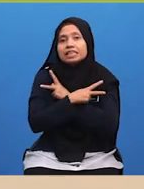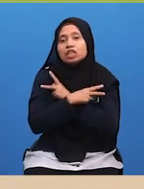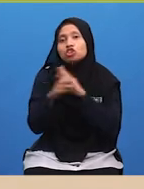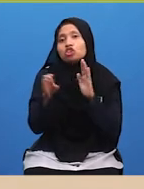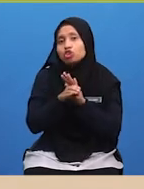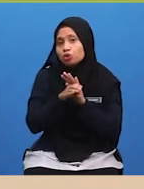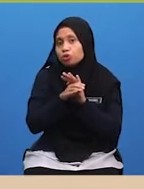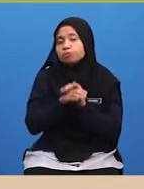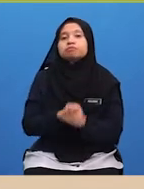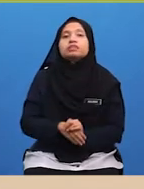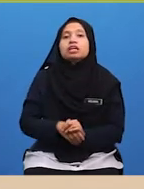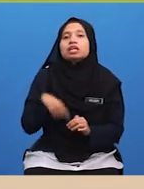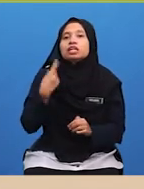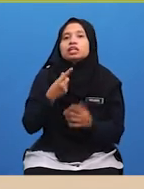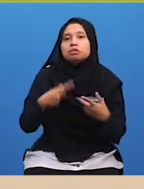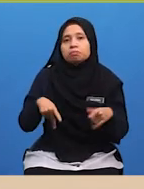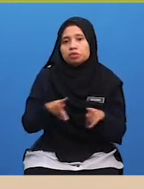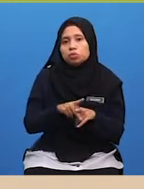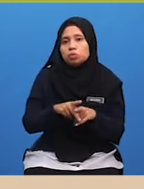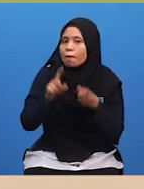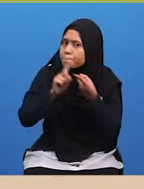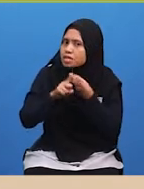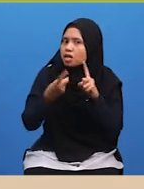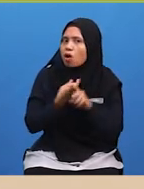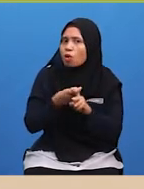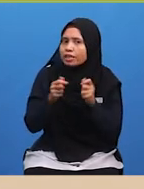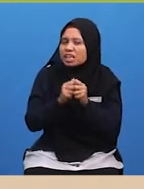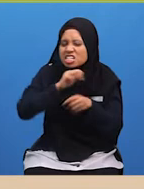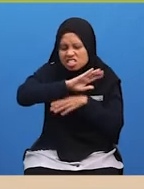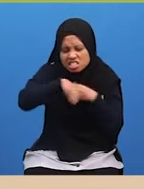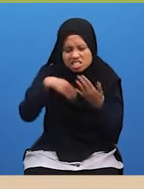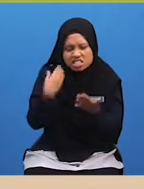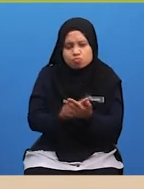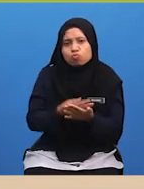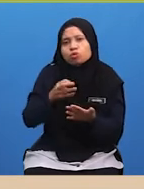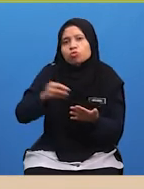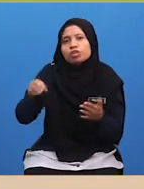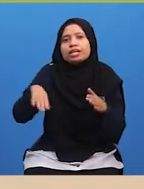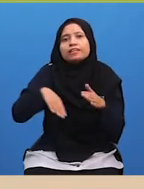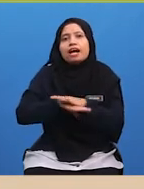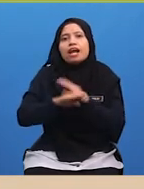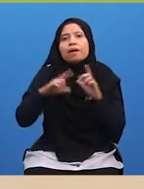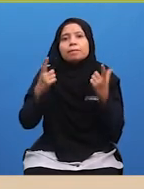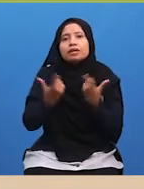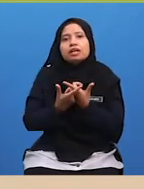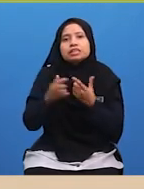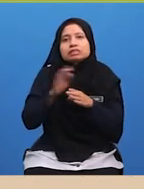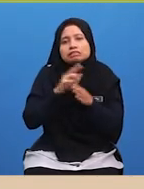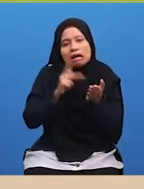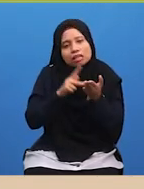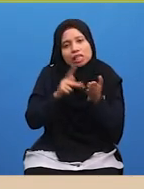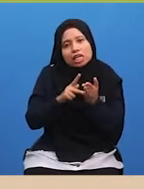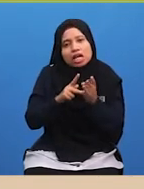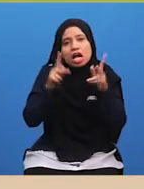Contohnya, kita perlulah berkawan dengan semua murid dalam kelas kita tanpa mengira